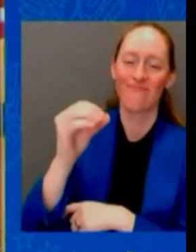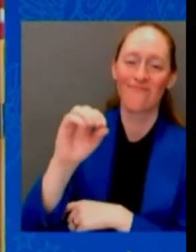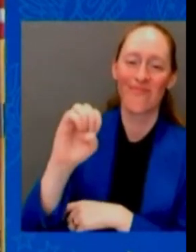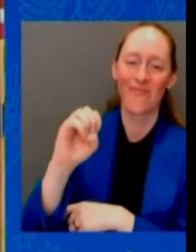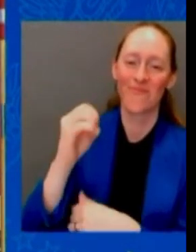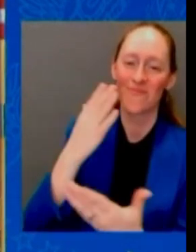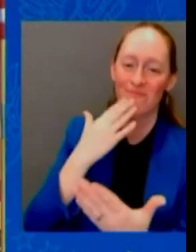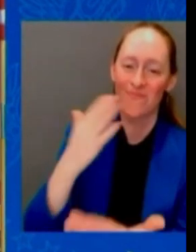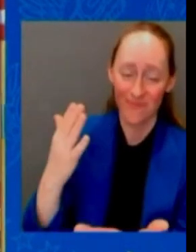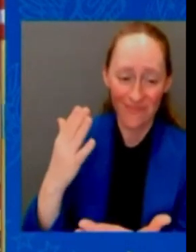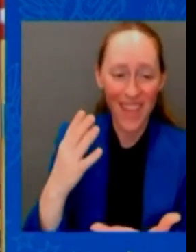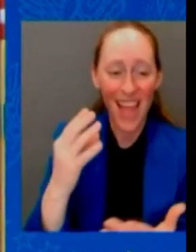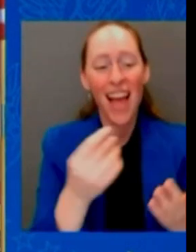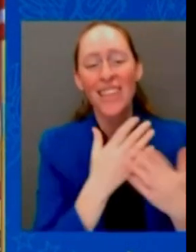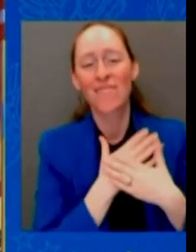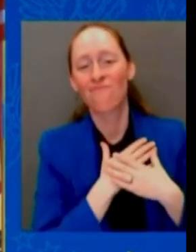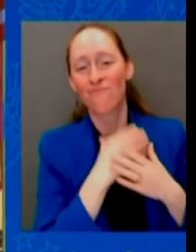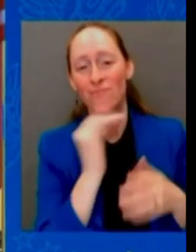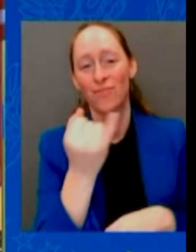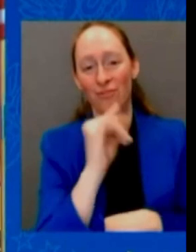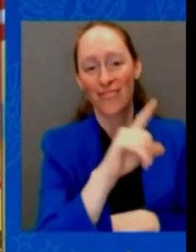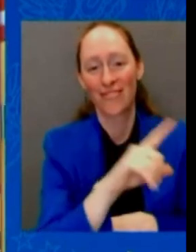guests. Nous sommes à la fois